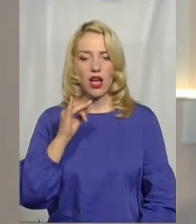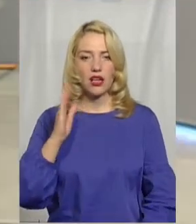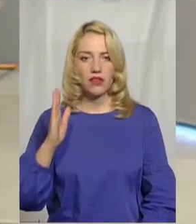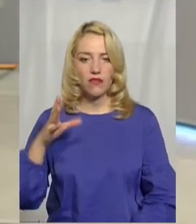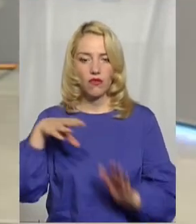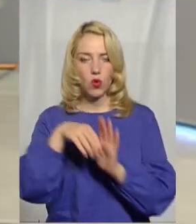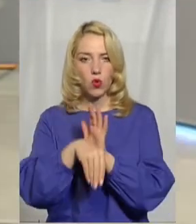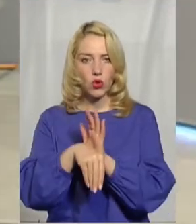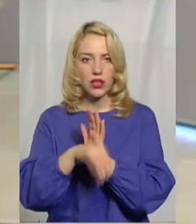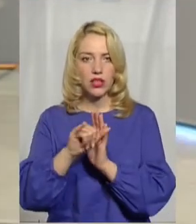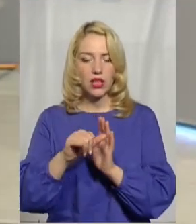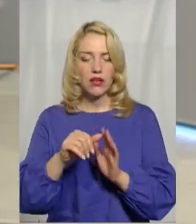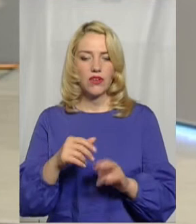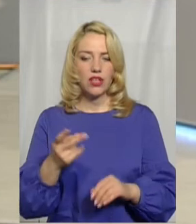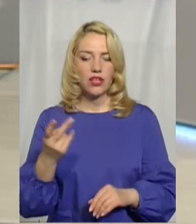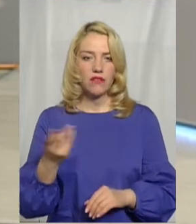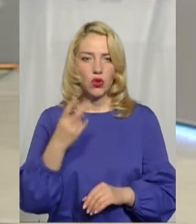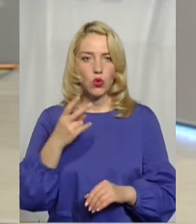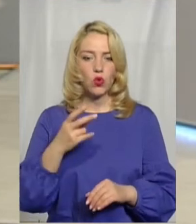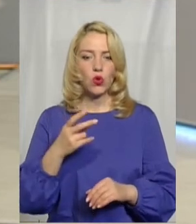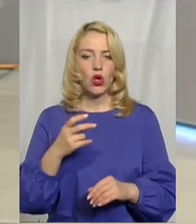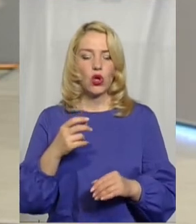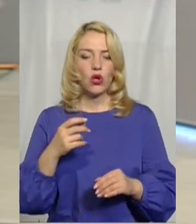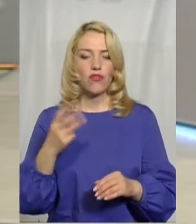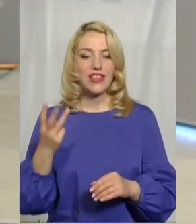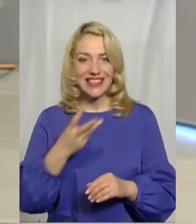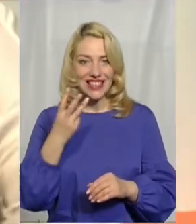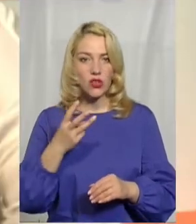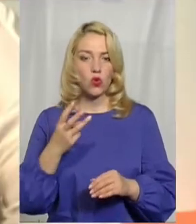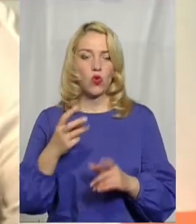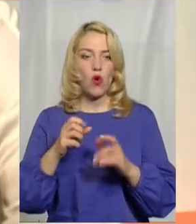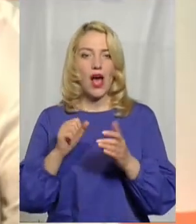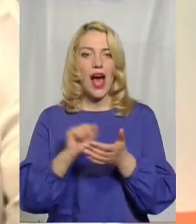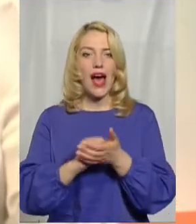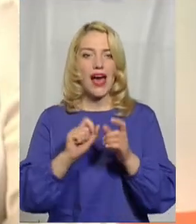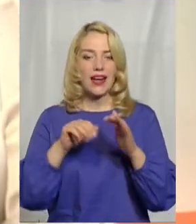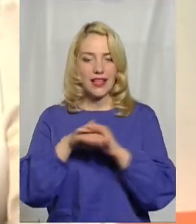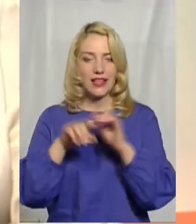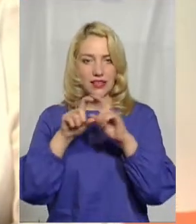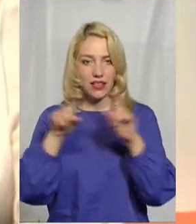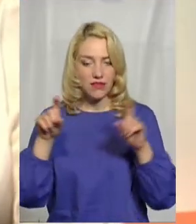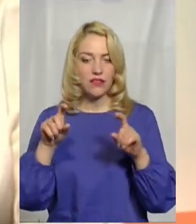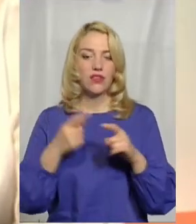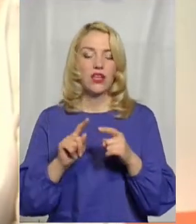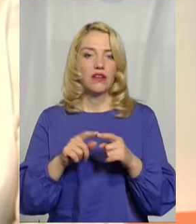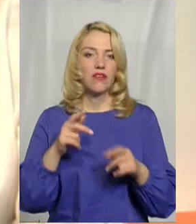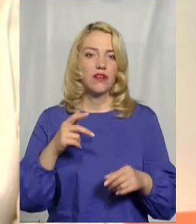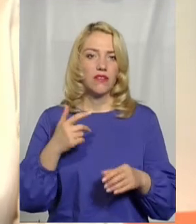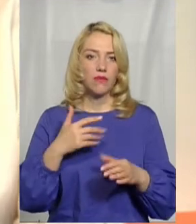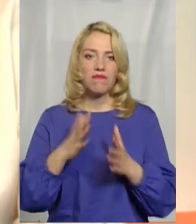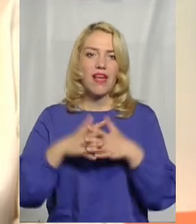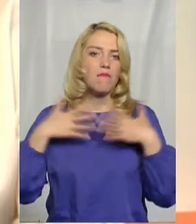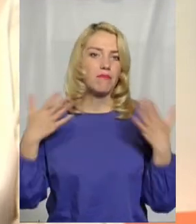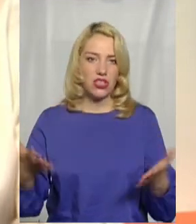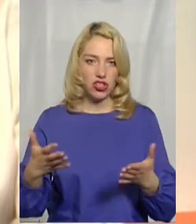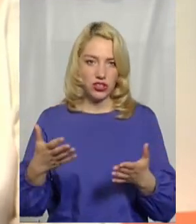трійку архівів, які мають найбільшу кількість документів. Але як за даними Укрдержархіву, одним із найбільших